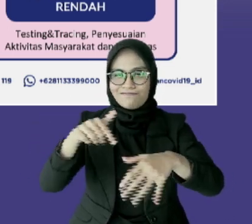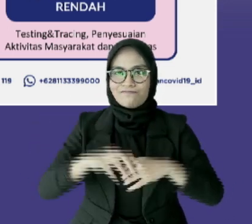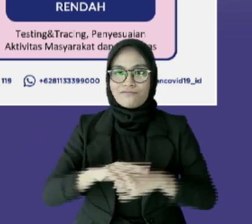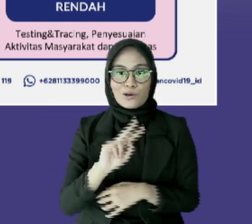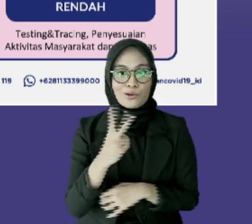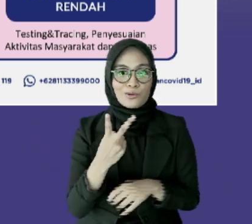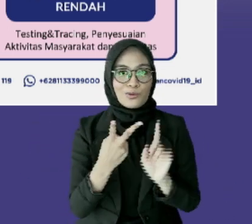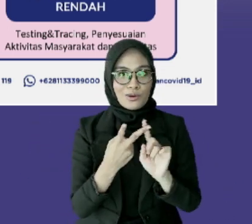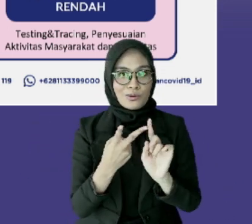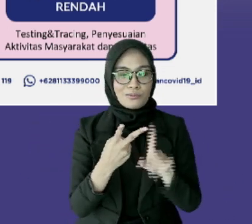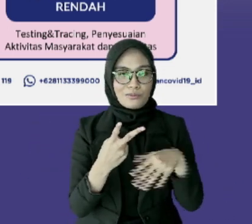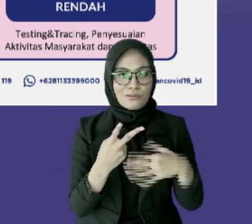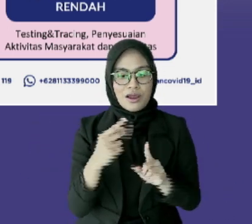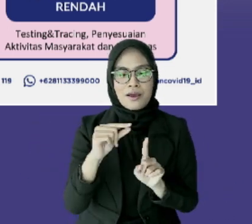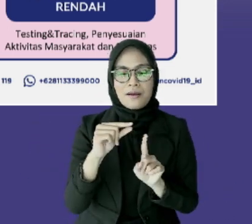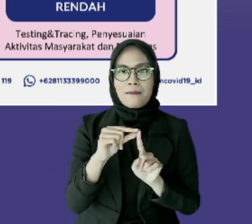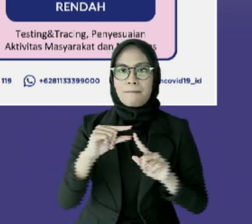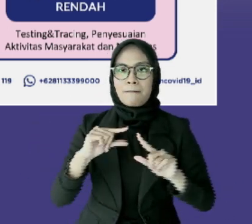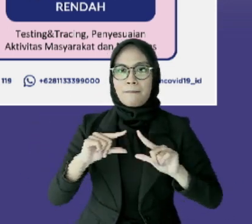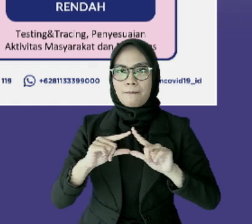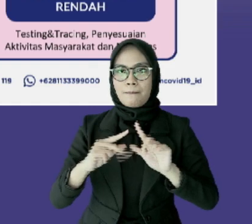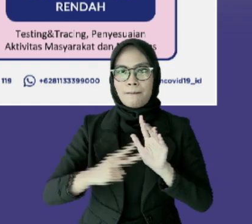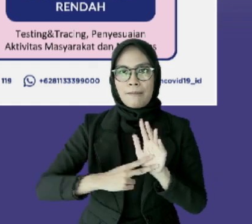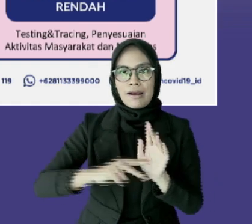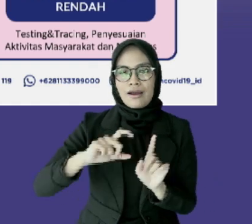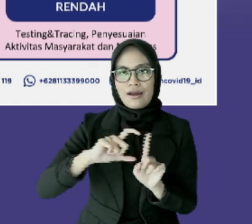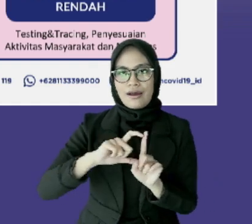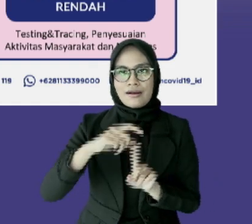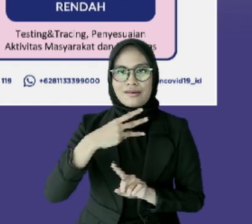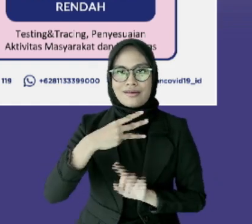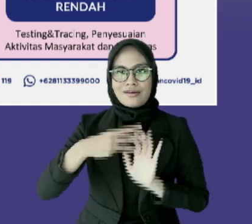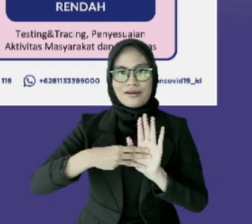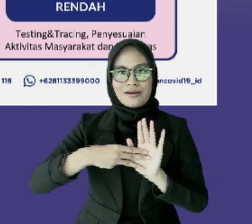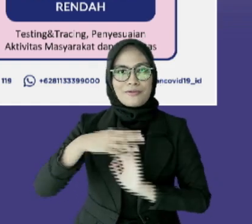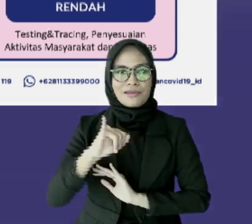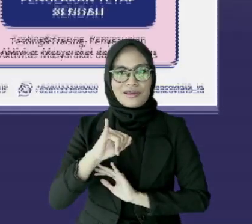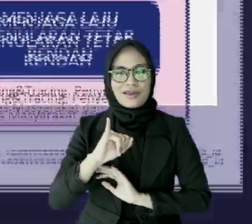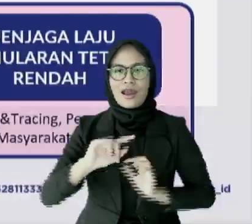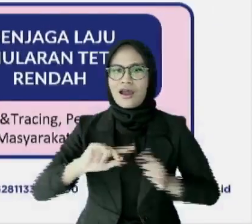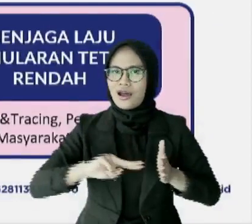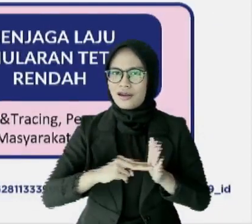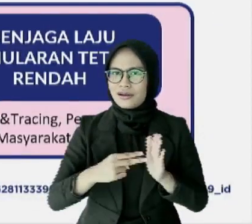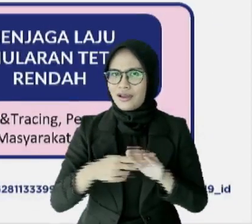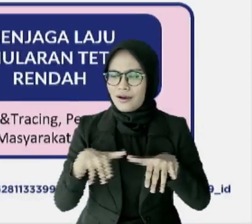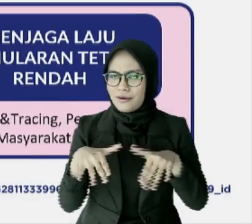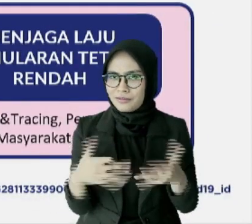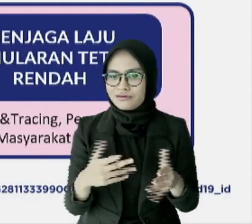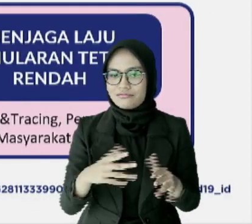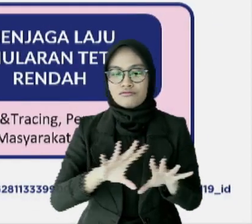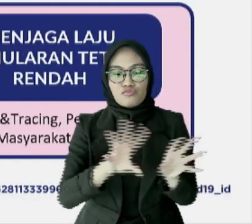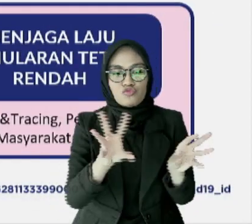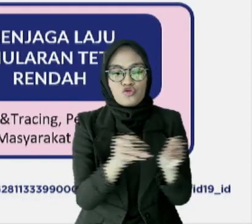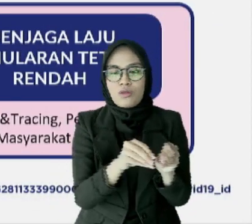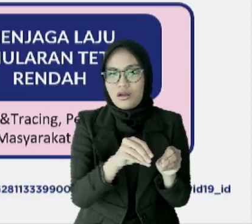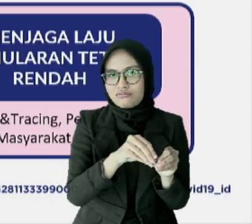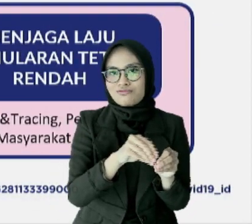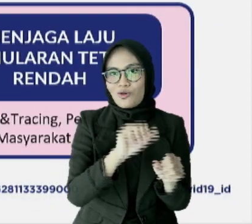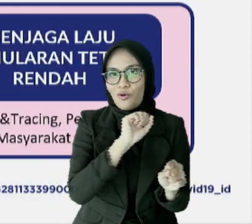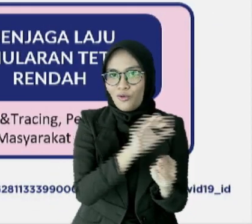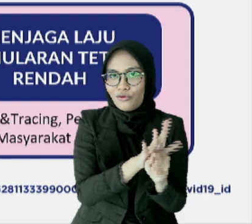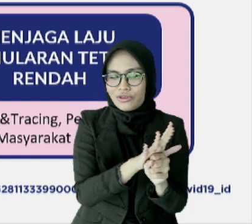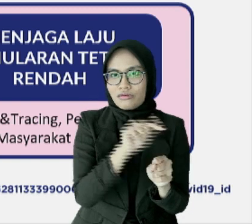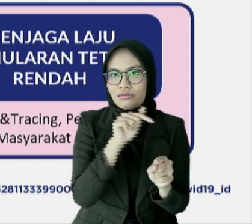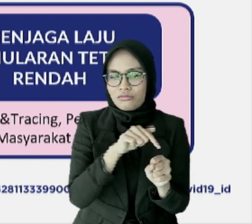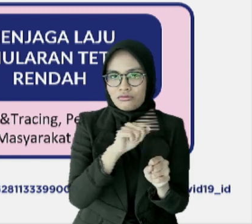yang kedua yaitu pandemi yaitu kondisi dimana terjadi peningkatan jumlah kasus office 16